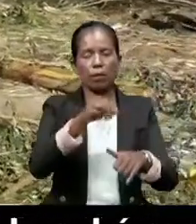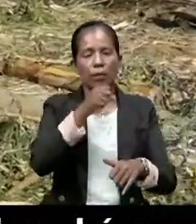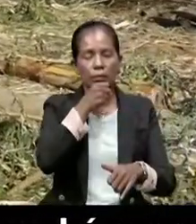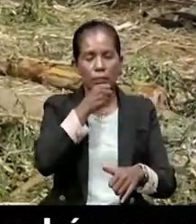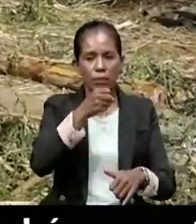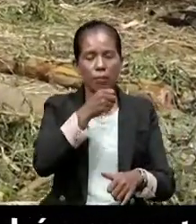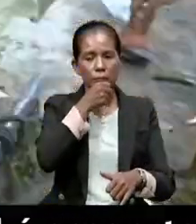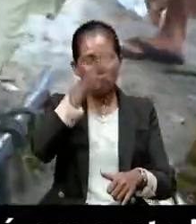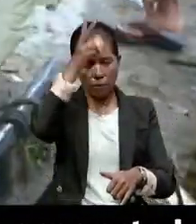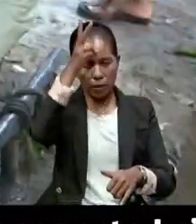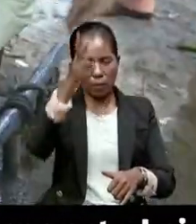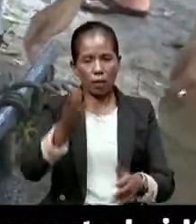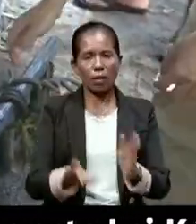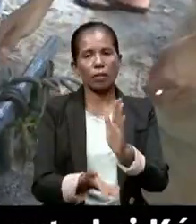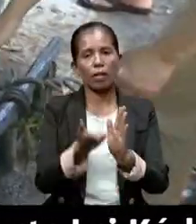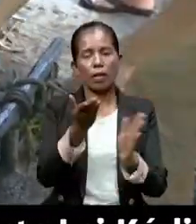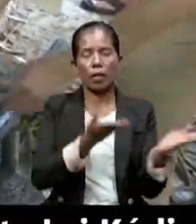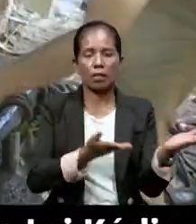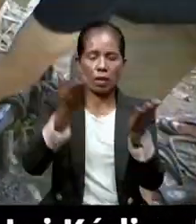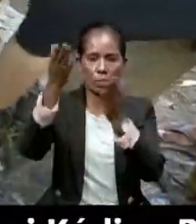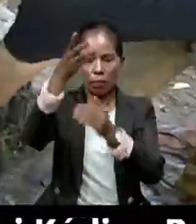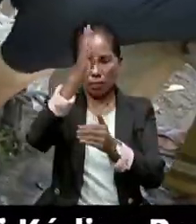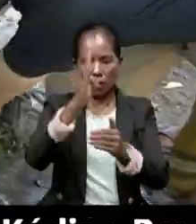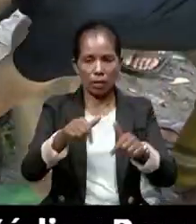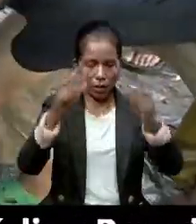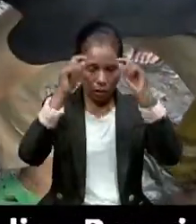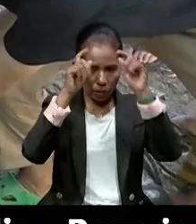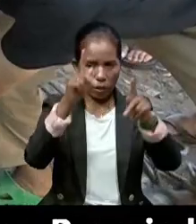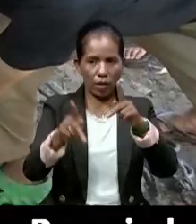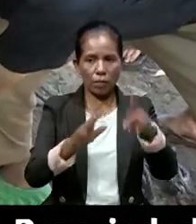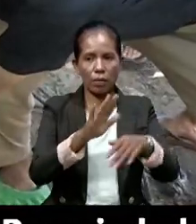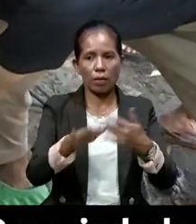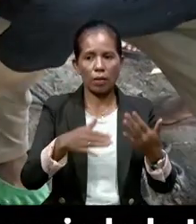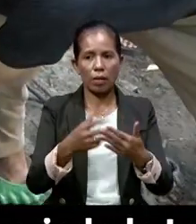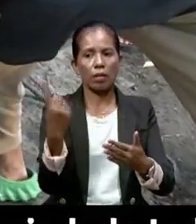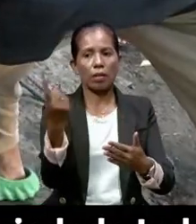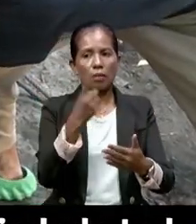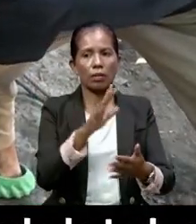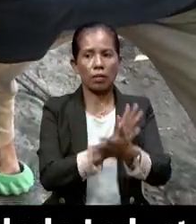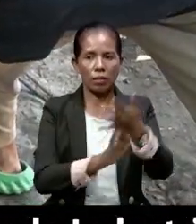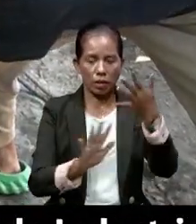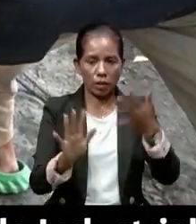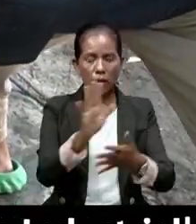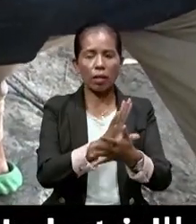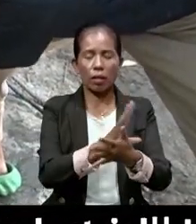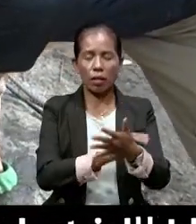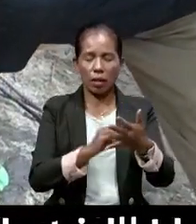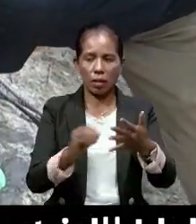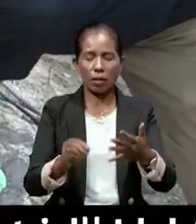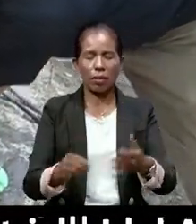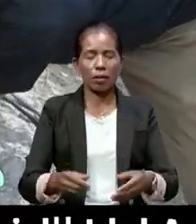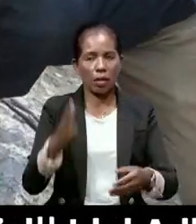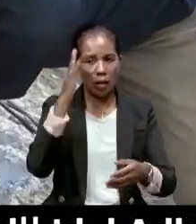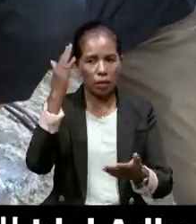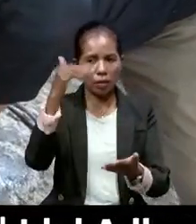hasai sakrifisiu ida bamaroma. Ia Timor Leste kada tinang komunidade musulmanu sempre komemora eventu Idul Adha, kodi reflete